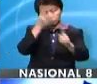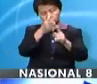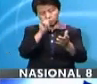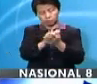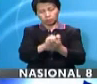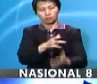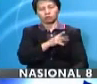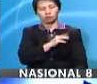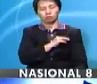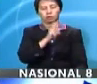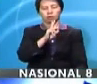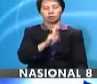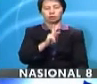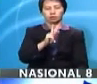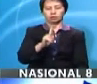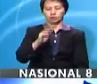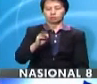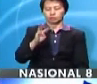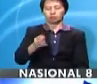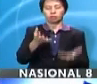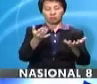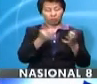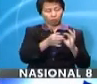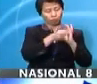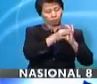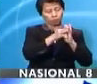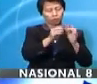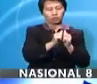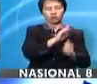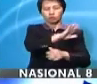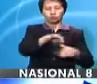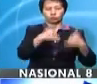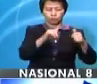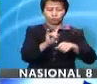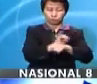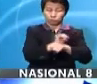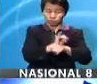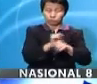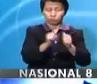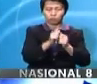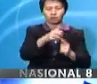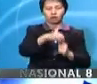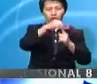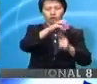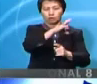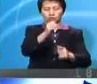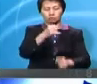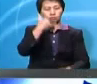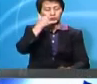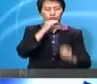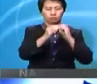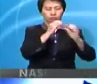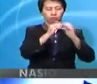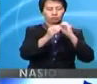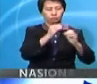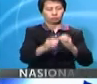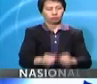itu, Kementerian Komunikasi dan Multimedia mahu bekerjasama dengan semua pemain industri khususnya syarikat telekomunikasi.